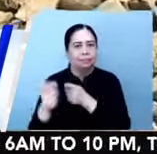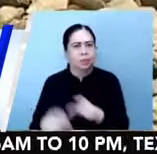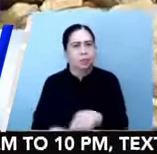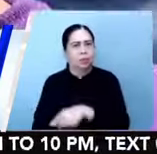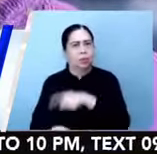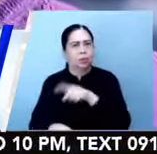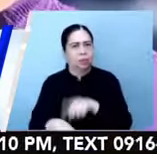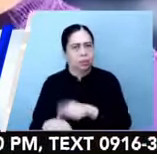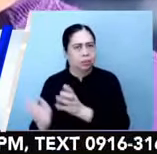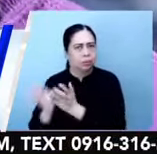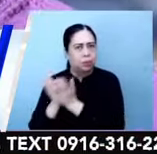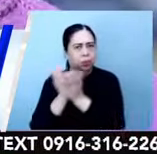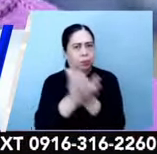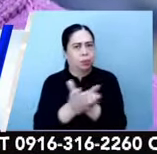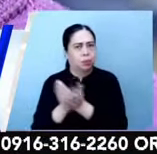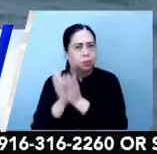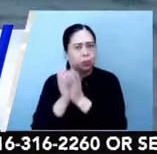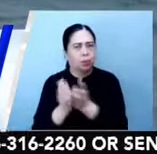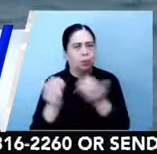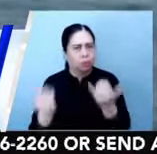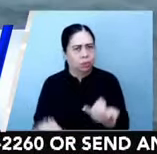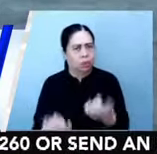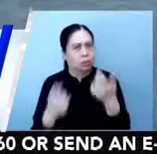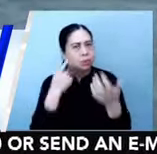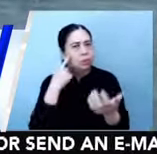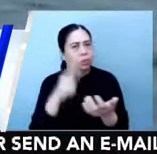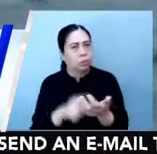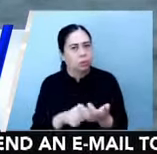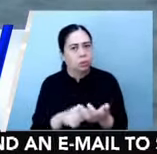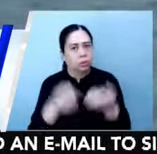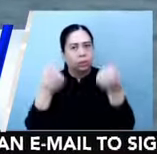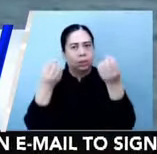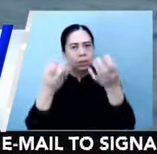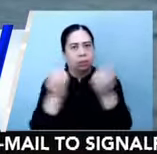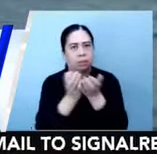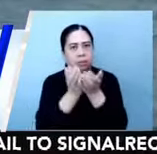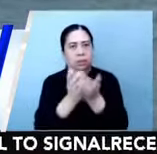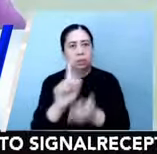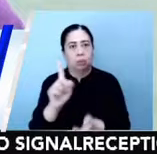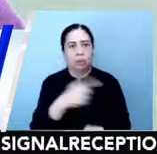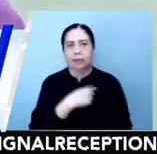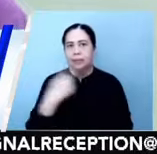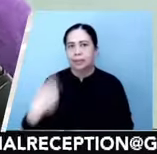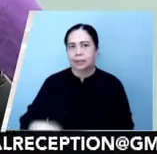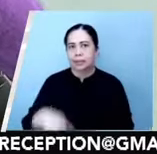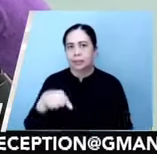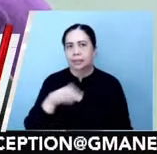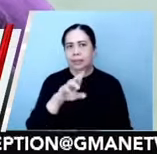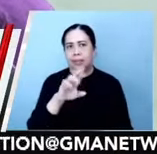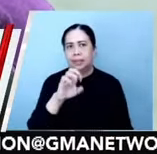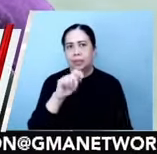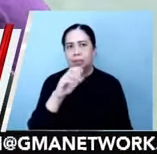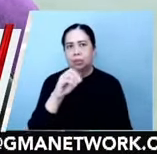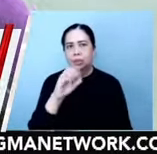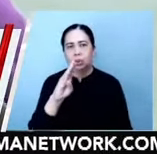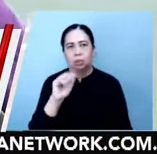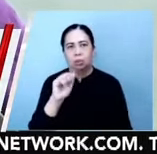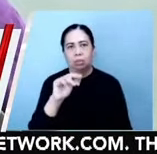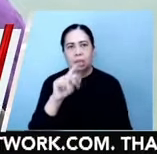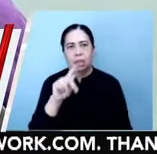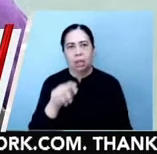si Rodel, nito lang daw niya napansin ang pagdami ng mga barko ng China sa Recto Bank. Pag gumidikit sa amin, iwas na